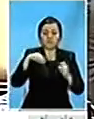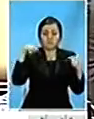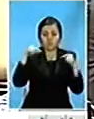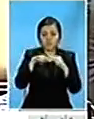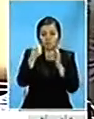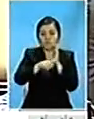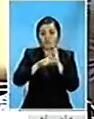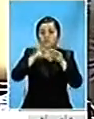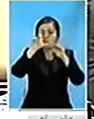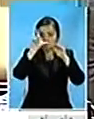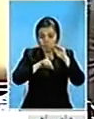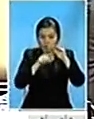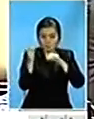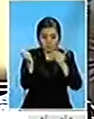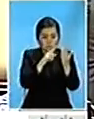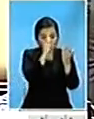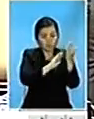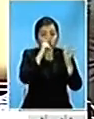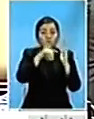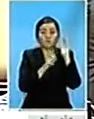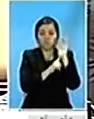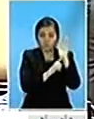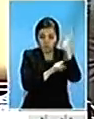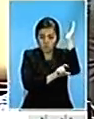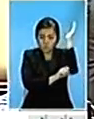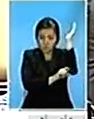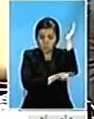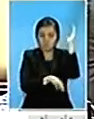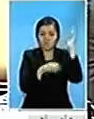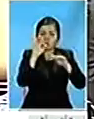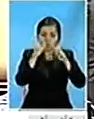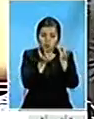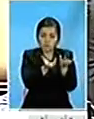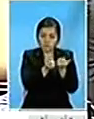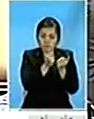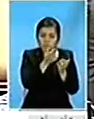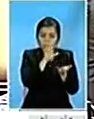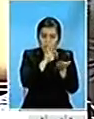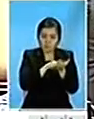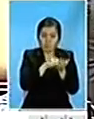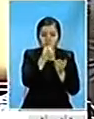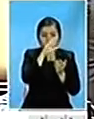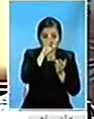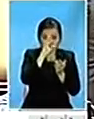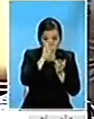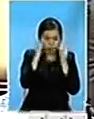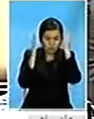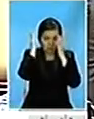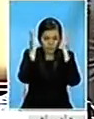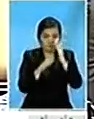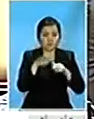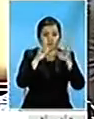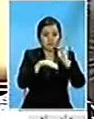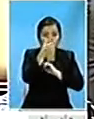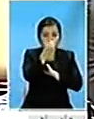คคลที่ต่ำกว่าอาทิเช่นที่สิงคโปร์ที่อัตราร้อยละ17หรือที่มาเลเซียที่อัตราร้อยละ25ดังนั้นการที่จะด